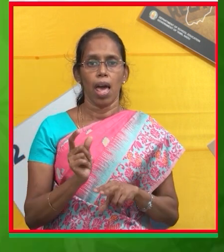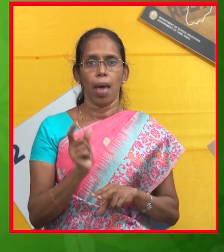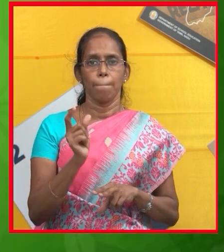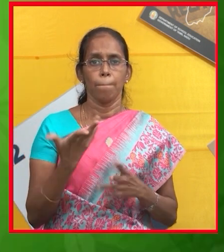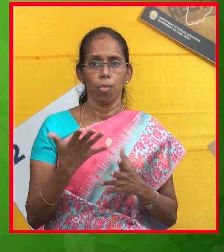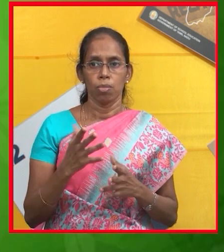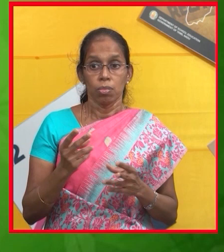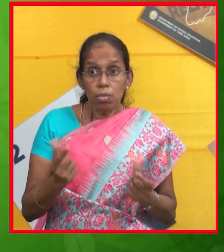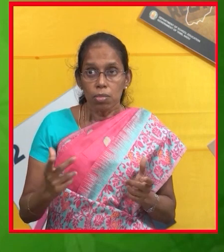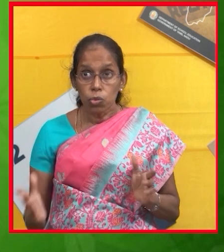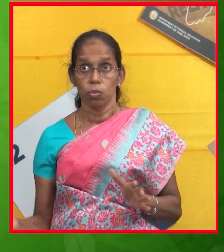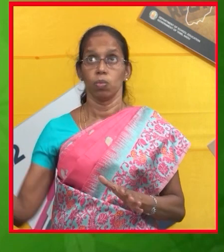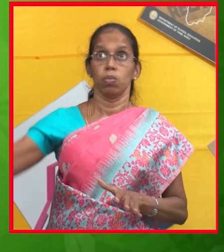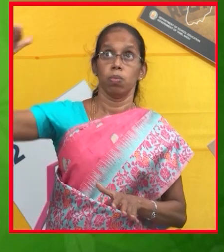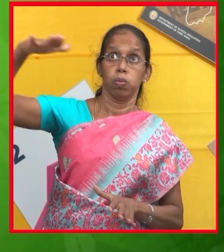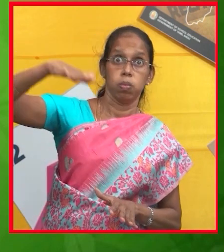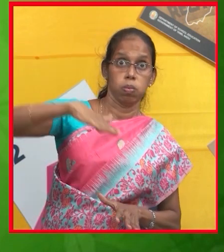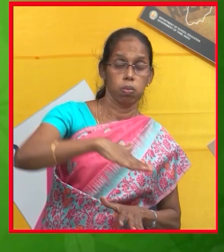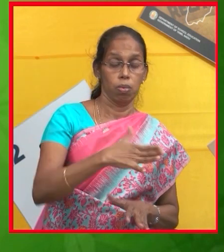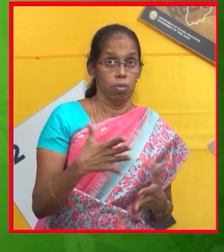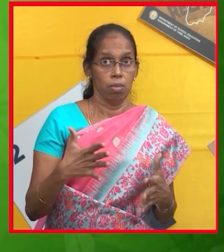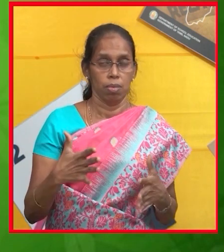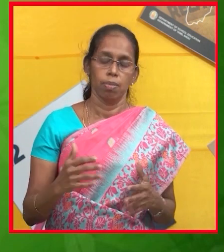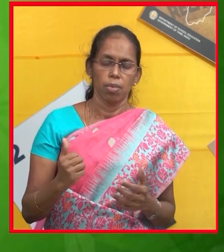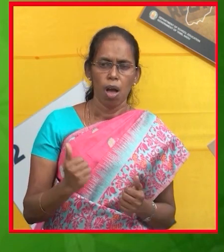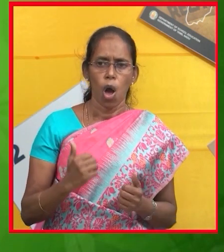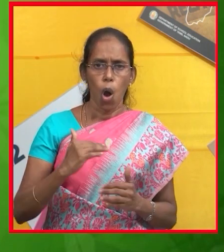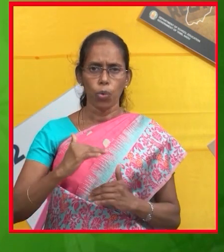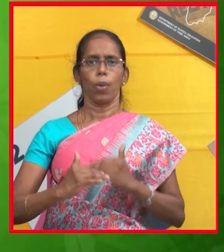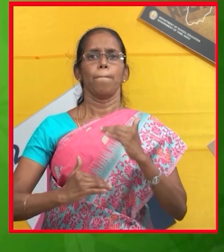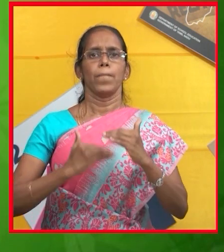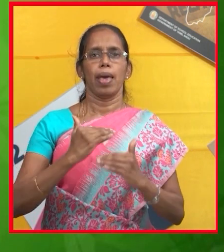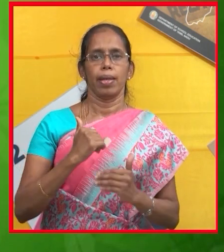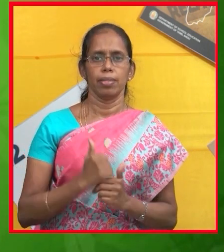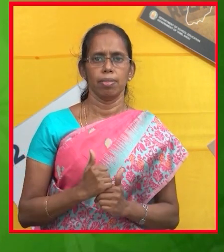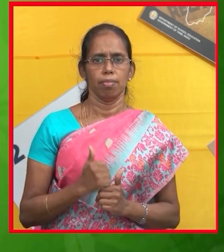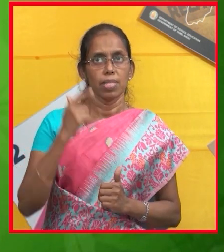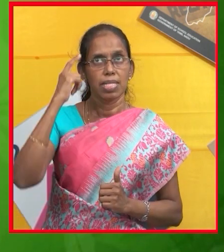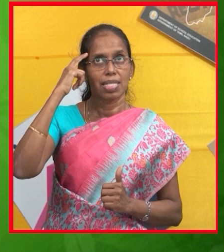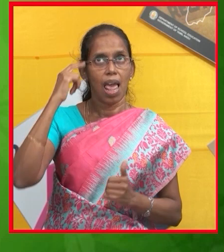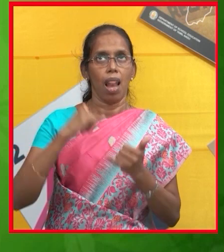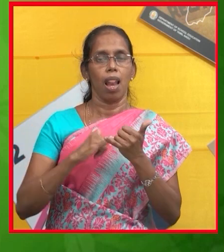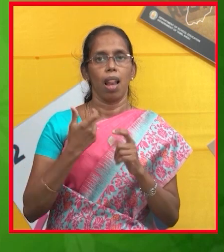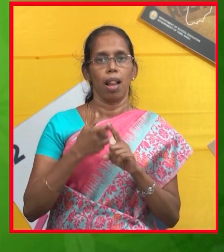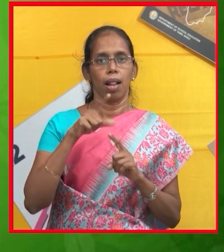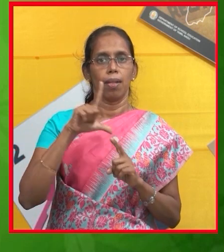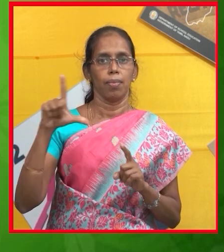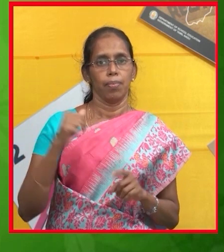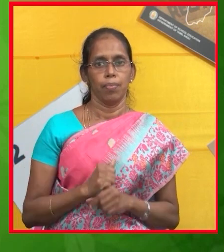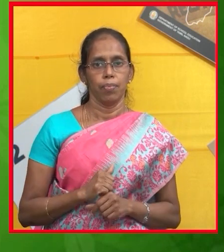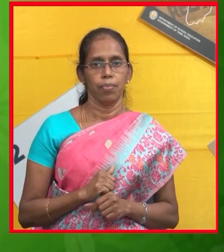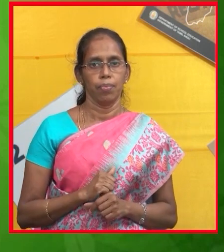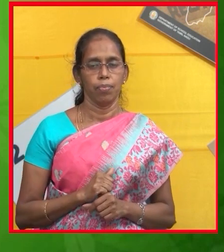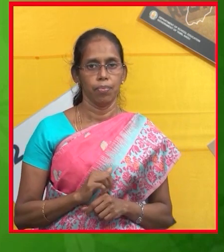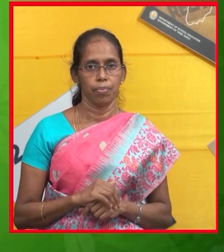கடல் சீற்றம், திடீர்னு வந்து ஒரு கோபமோ ஒரு பெயினோ வந்து கிரியேட் ஆச்சுன்னா அதை ஃப்ளேரப்னு சொல்லுவோம். அதை கடலுக்கு சொல்லும்போது கடல்